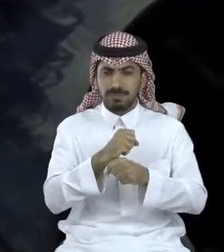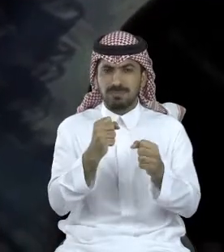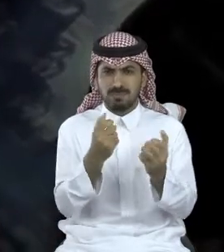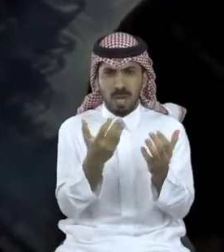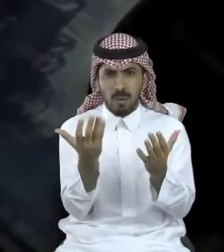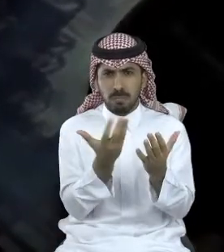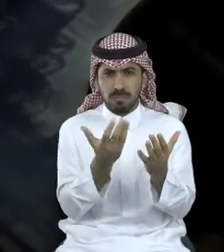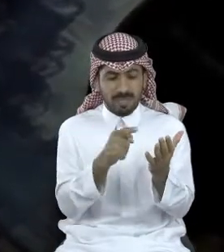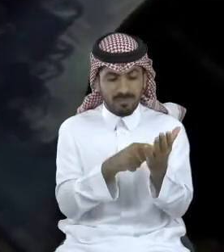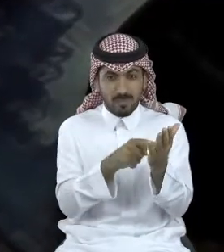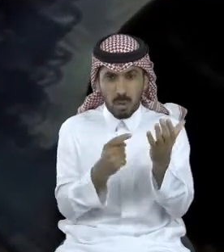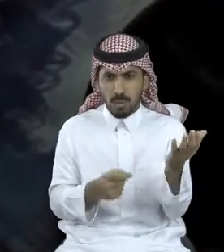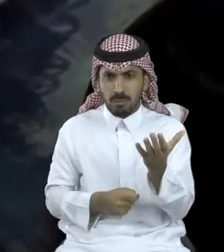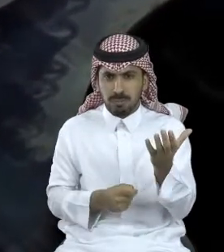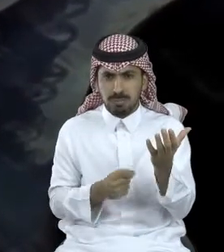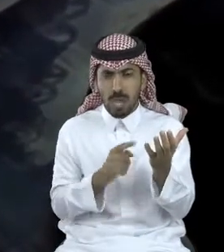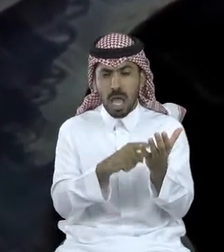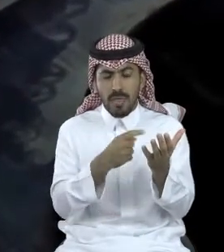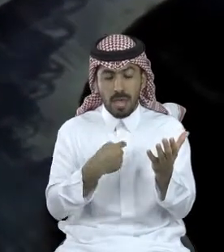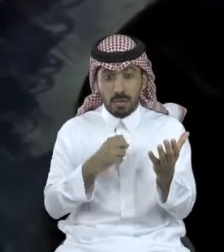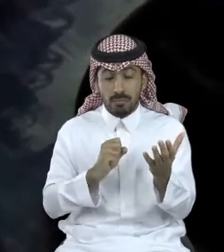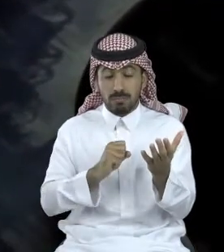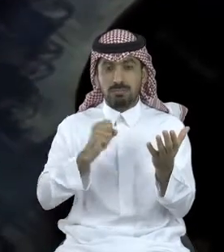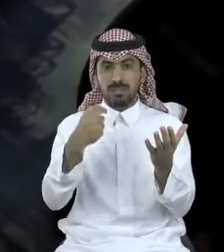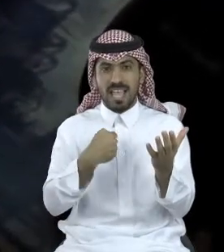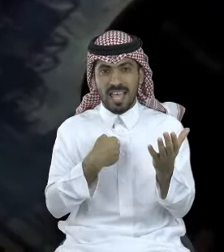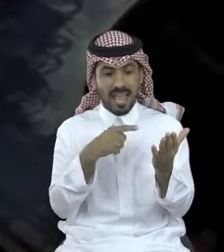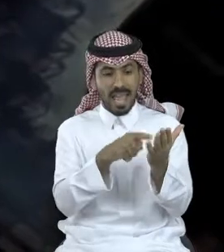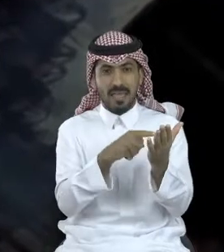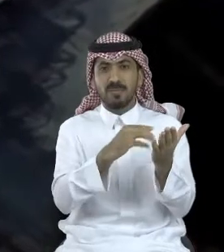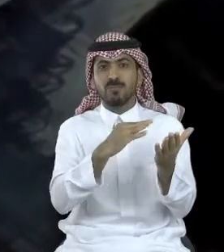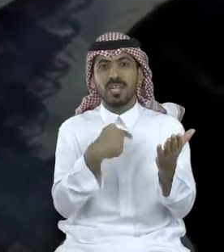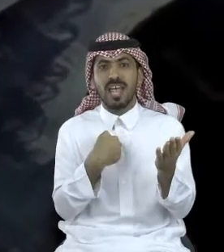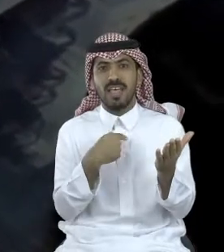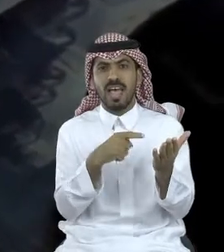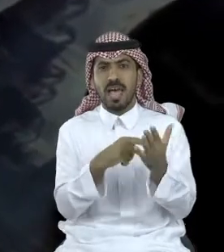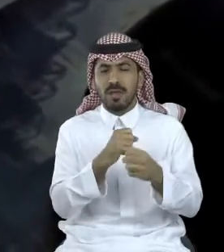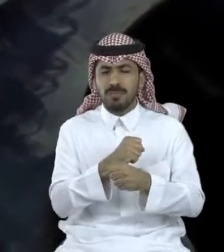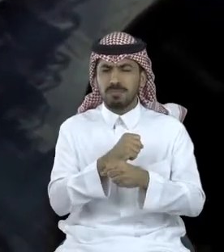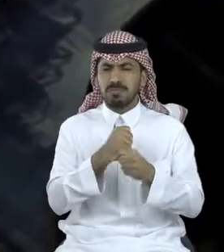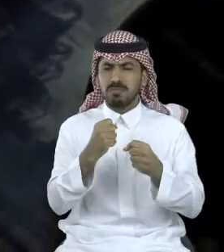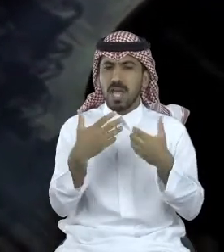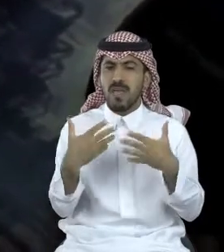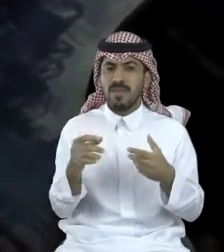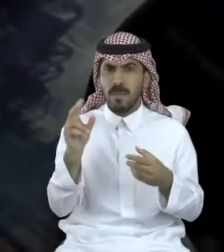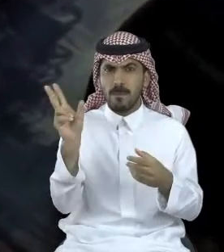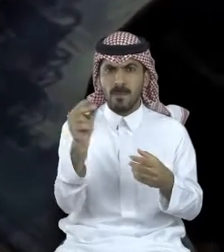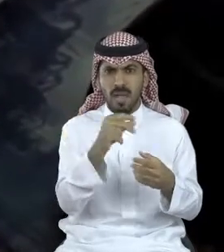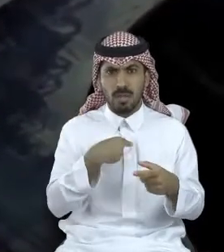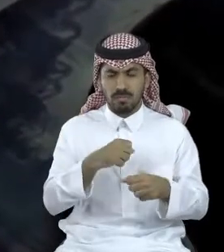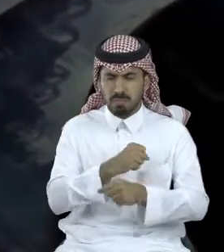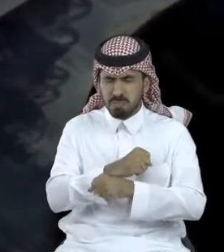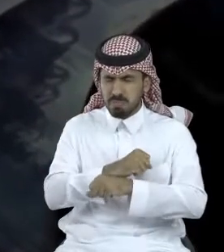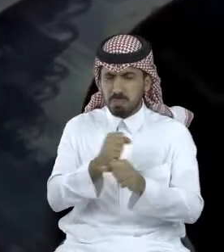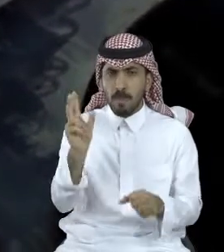زي الهزات خفيفه وتقوى تدريجيا خلال النص ساعه هذه، على اساس تقوم من النوم بكل بساطه. ما تقوم من النوم وكان واحد كابن